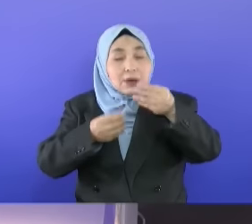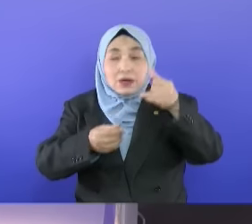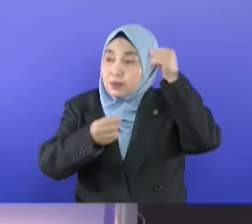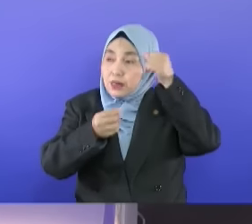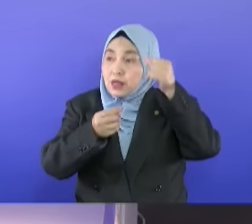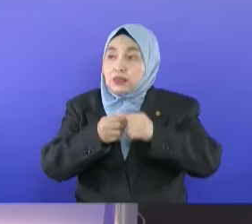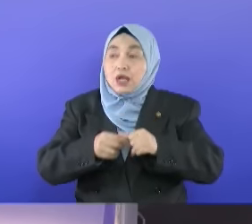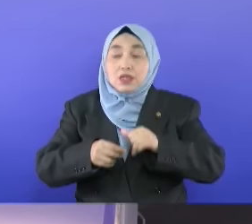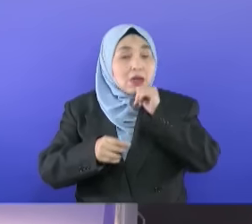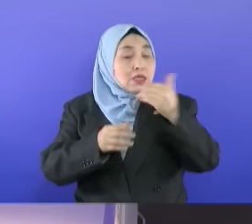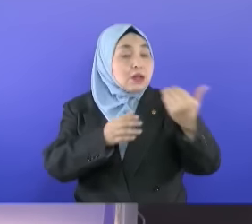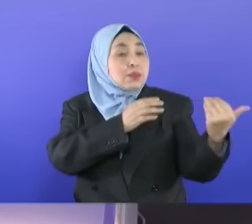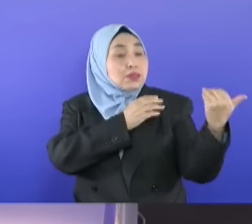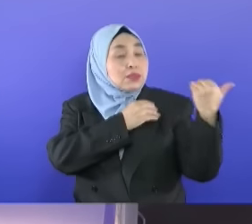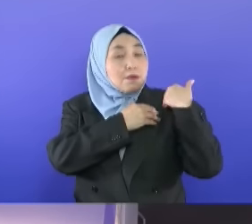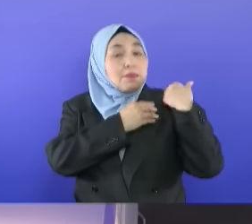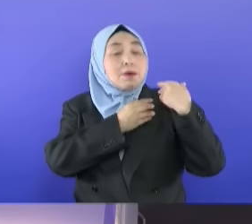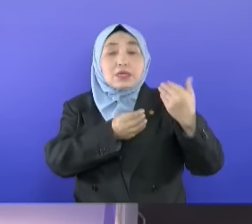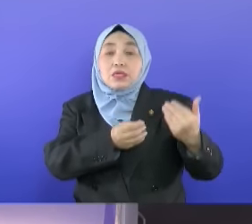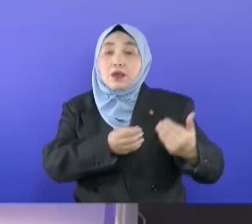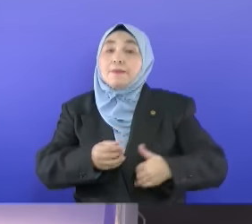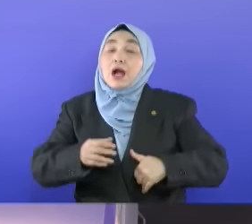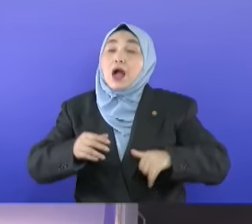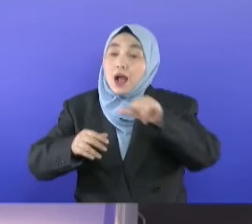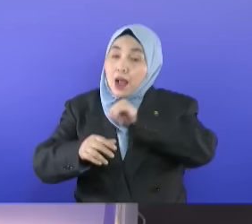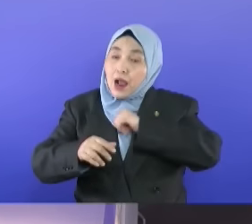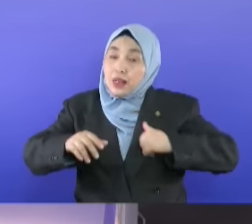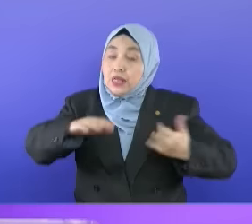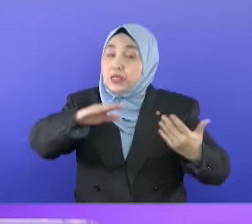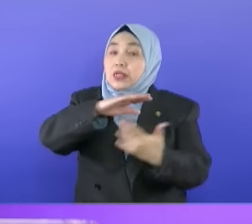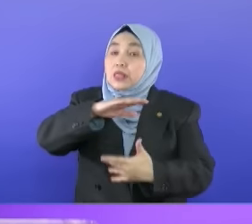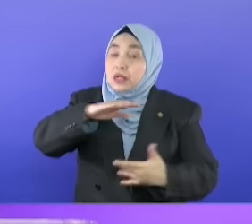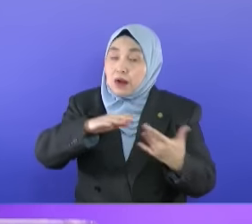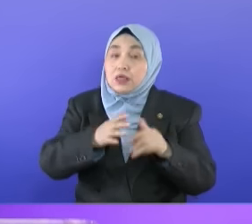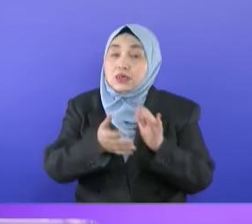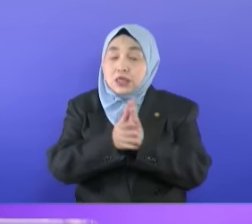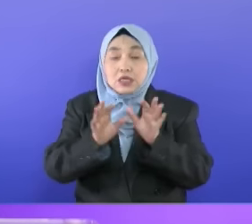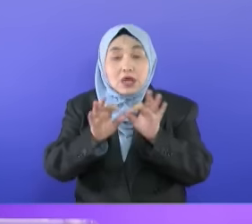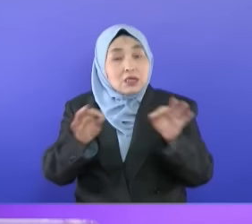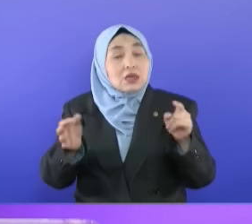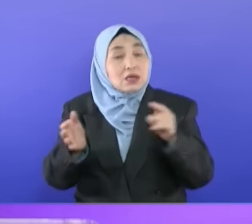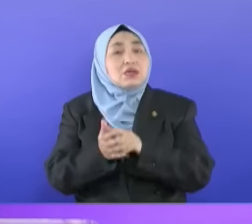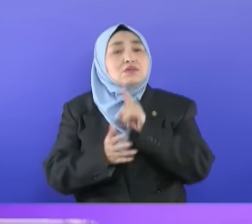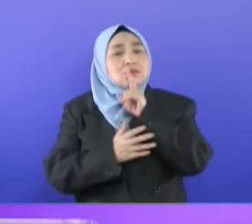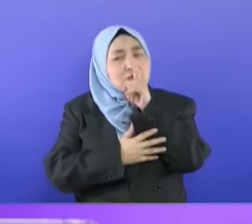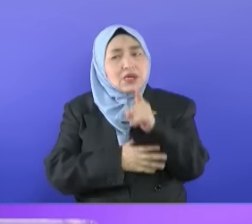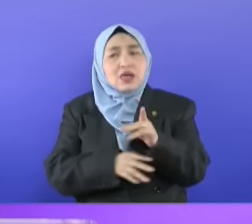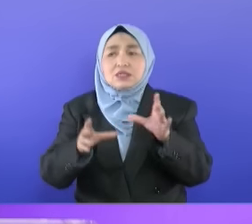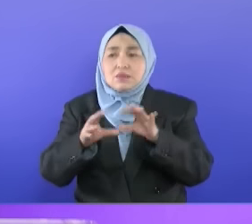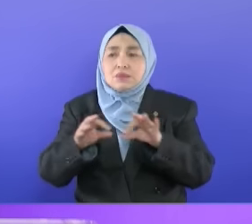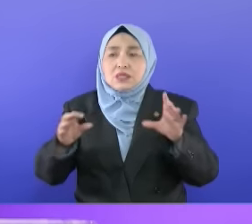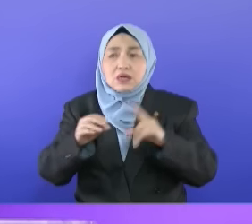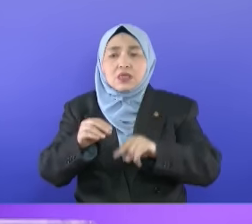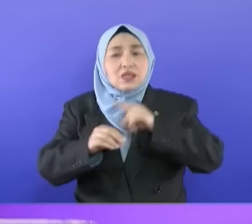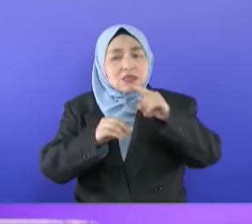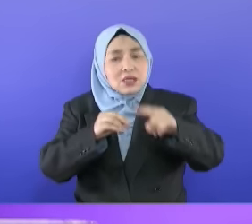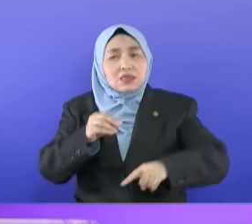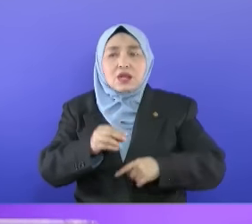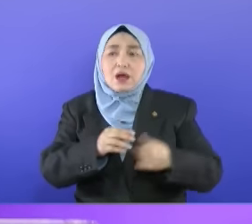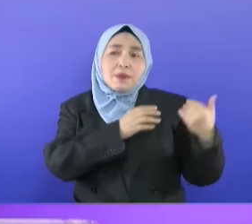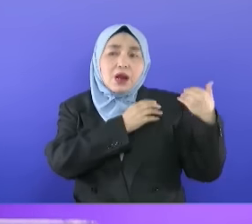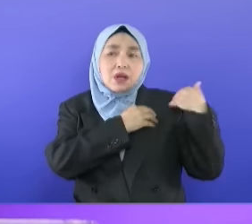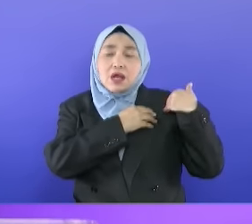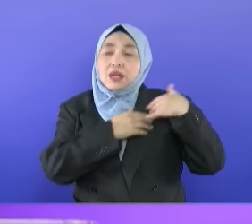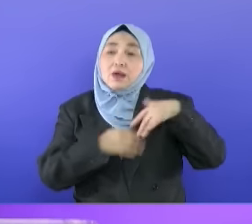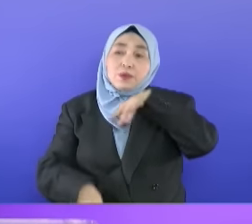diminta pertanggungjawaban tentang penghuni-penghuni neraka jadi ayat ini misalnya sebenarnya menceritakan tentang peran nabi